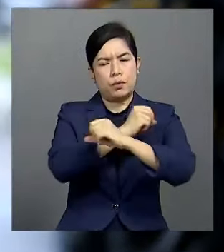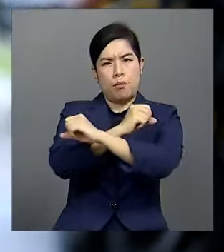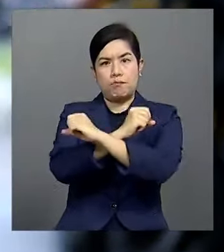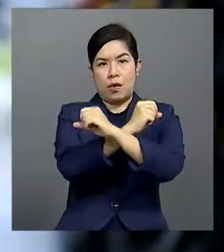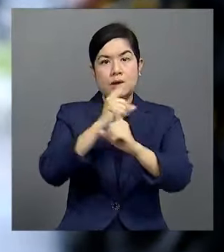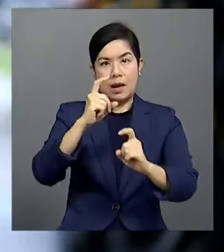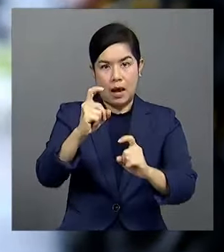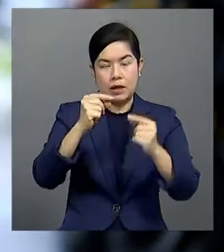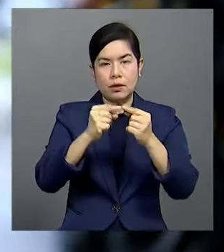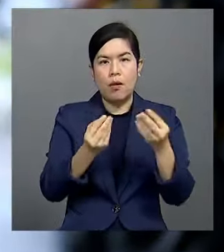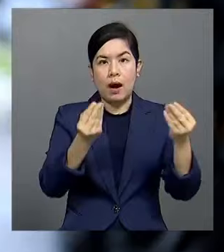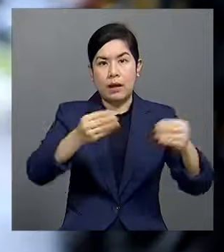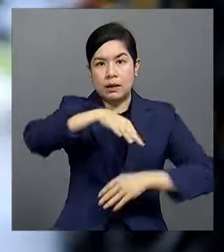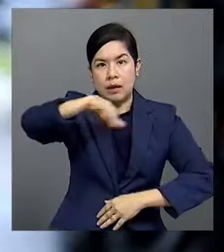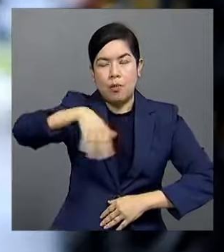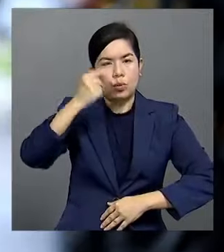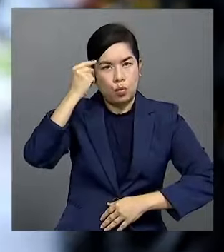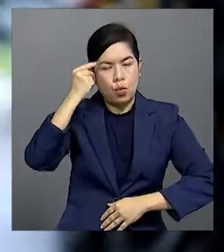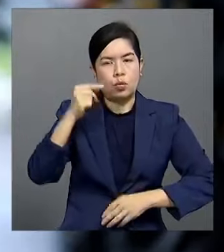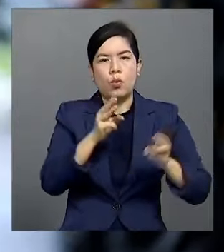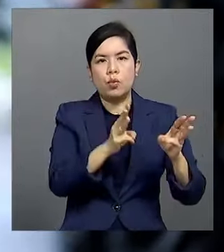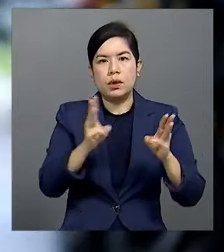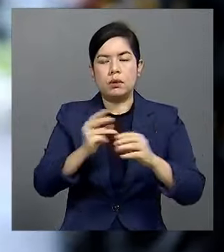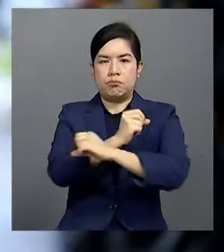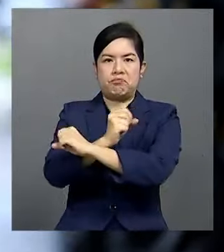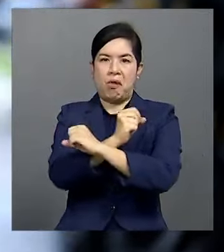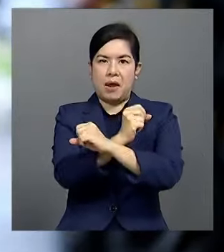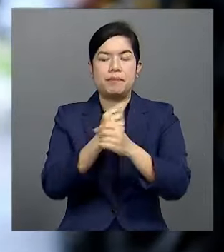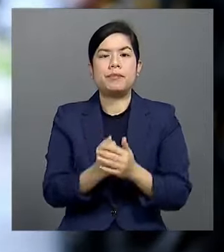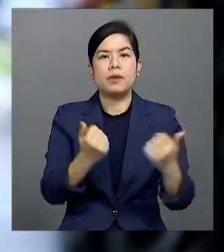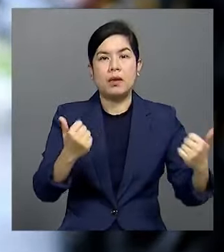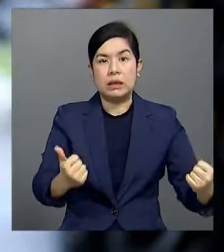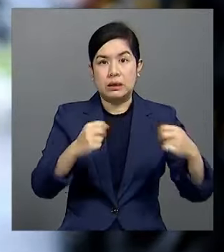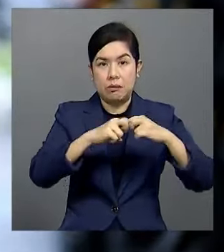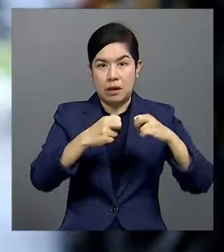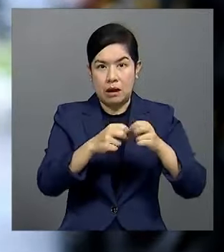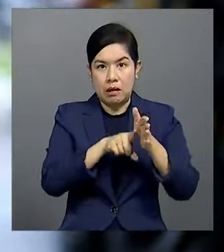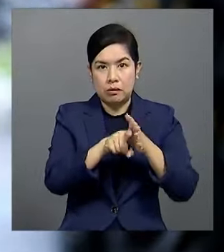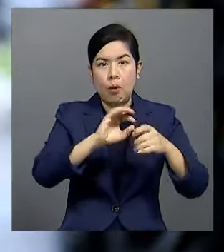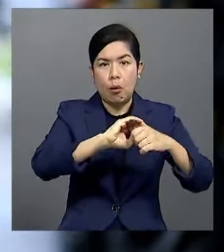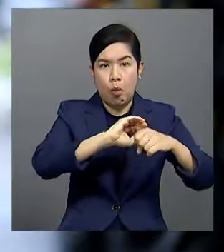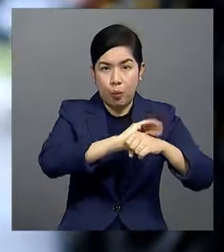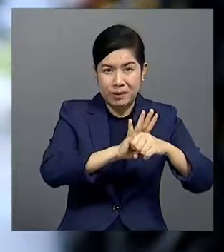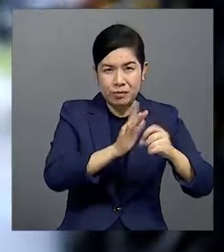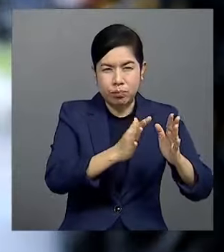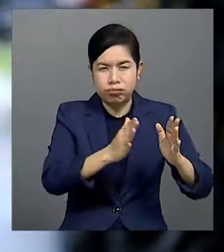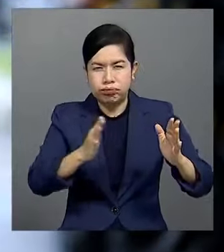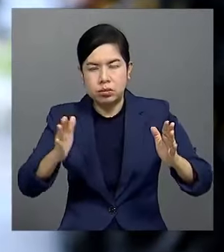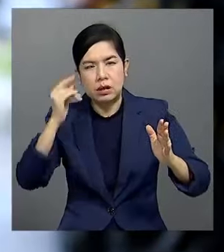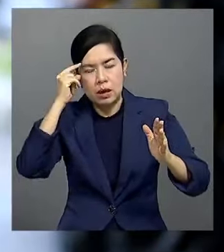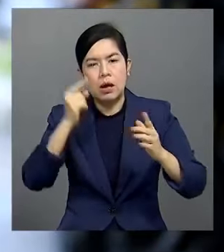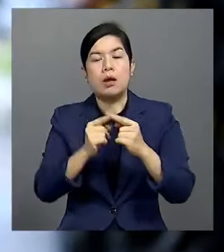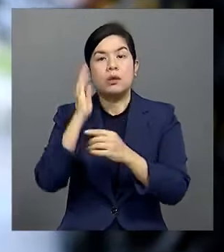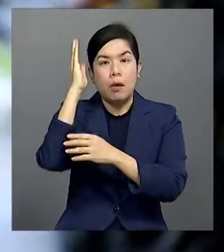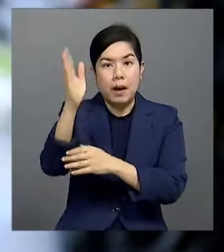พื่ออยู่อย่างปลอดภัยขณะที่ภัยโรคระบาดอย่างโควิด -19 กำลังจะผ่านไปนะคะอีกหนึ่งภัยที่เป็นผลพวงจากโควิ